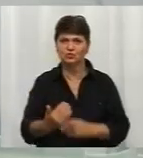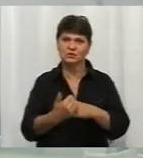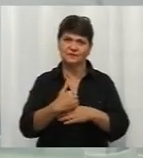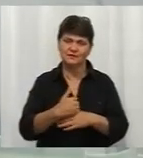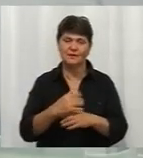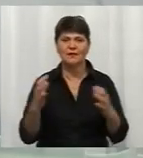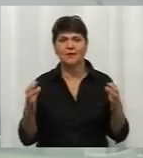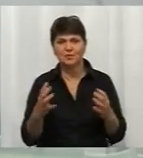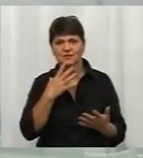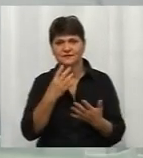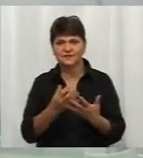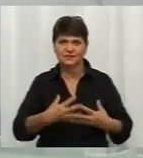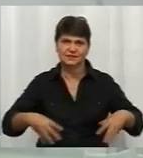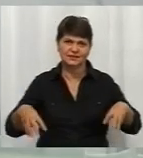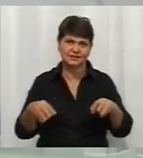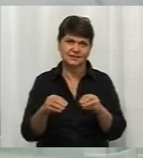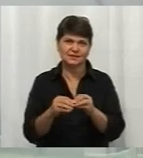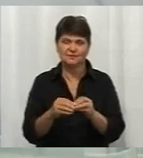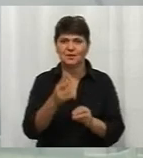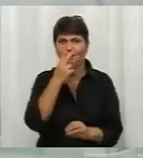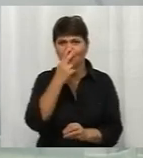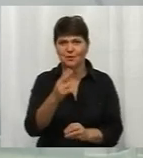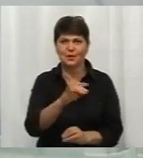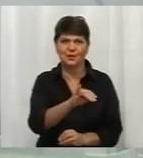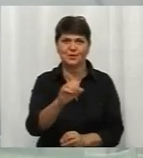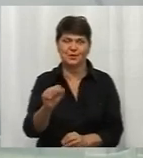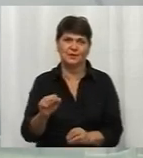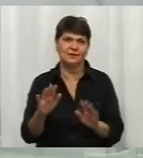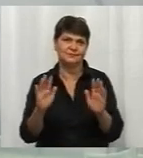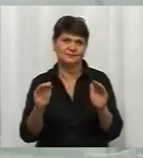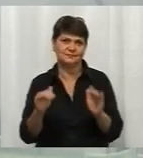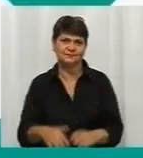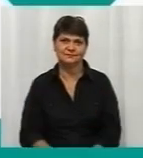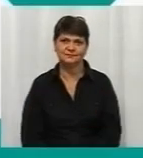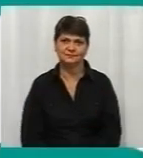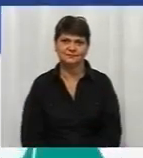Дякую. Бережіть себе і своїх близьких. Побачимось на Суспільному.